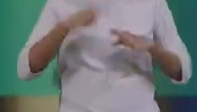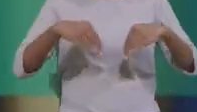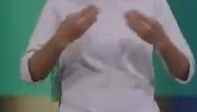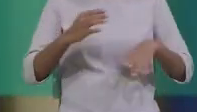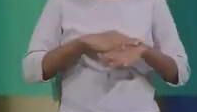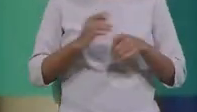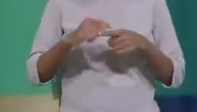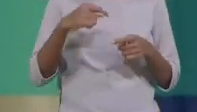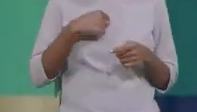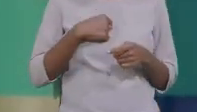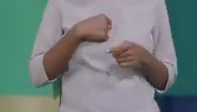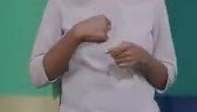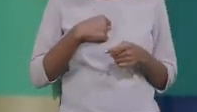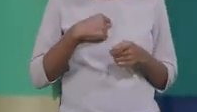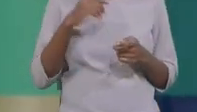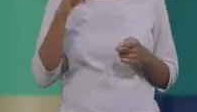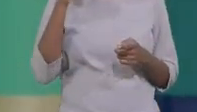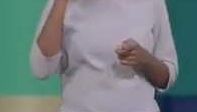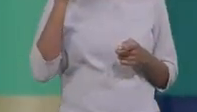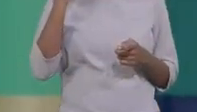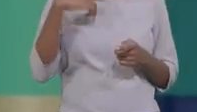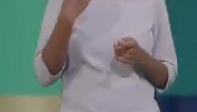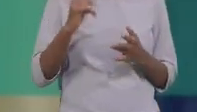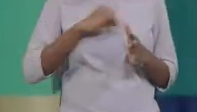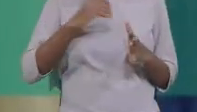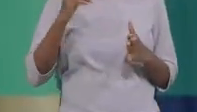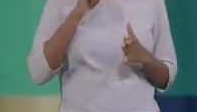Romains 12, 3. Par la grâce que j'ai,